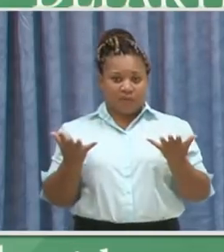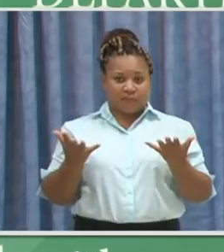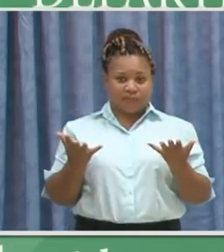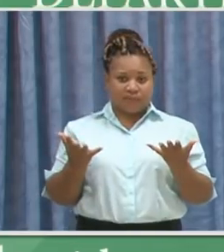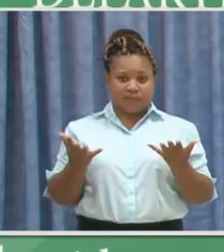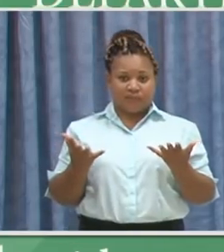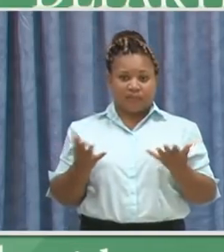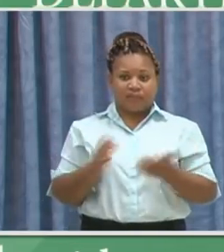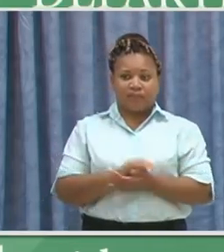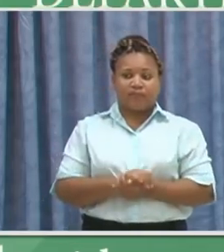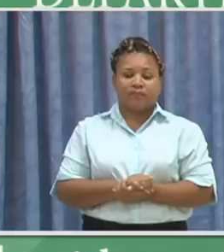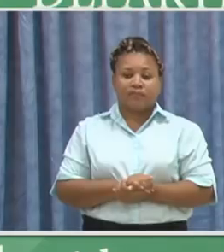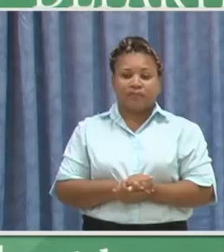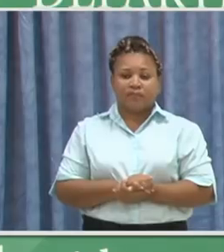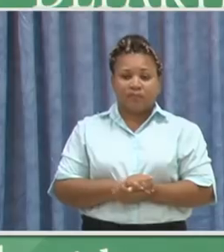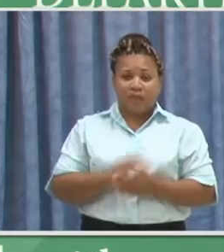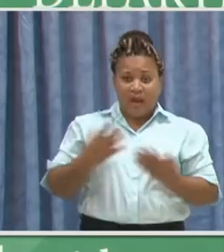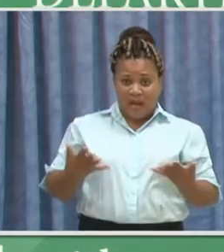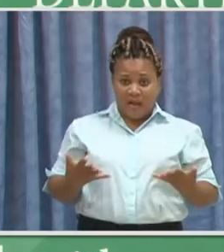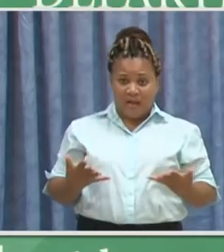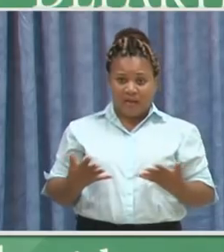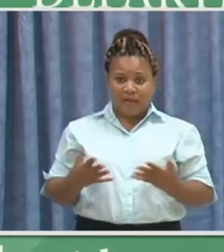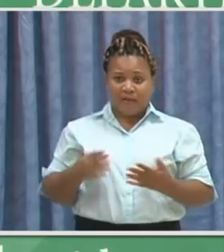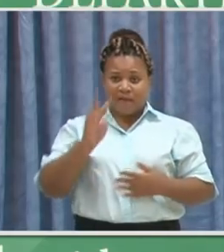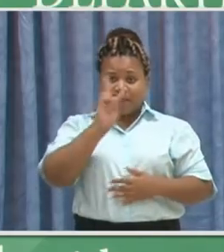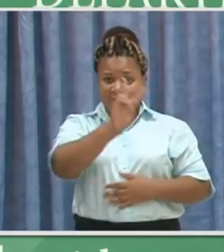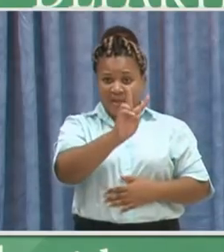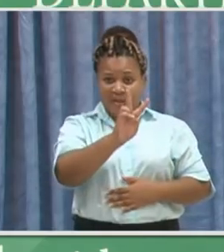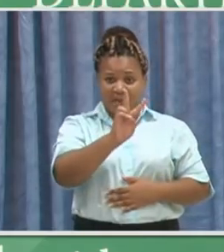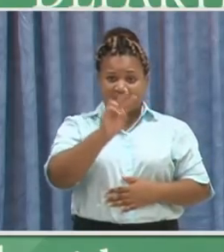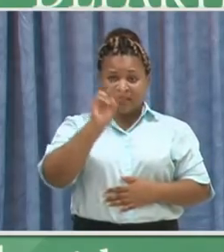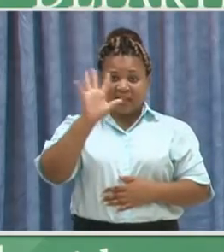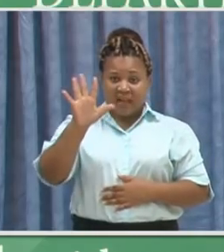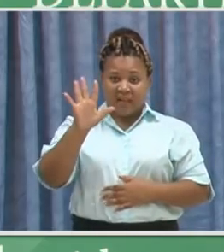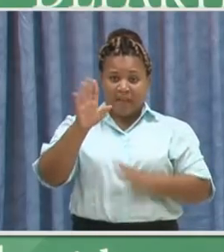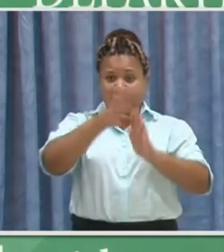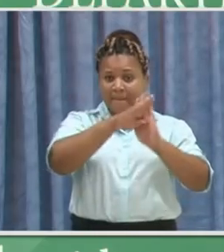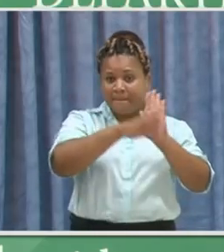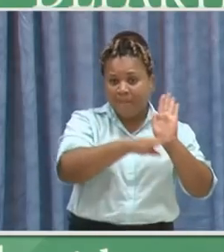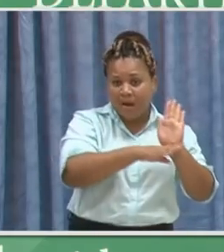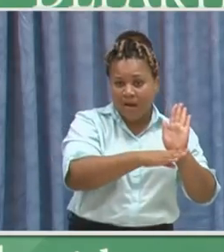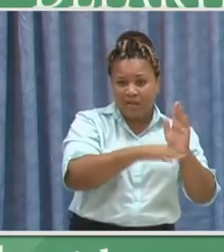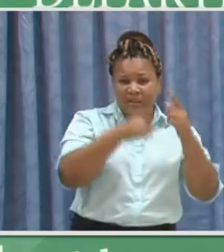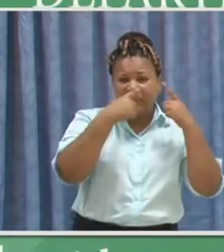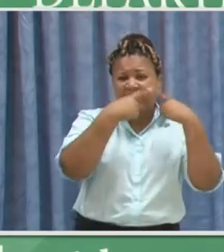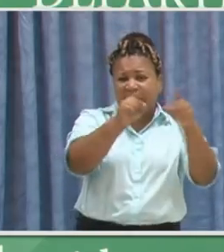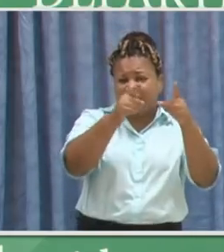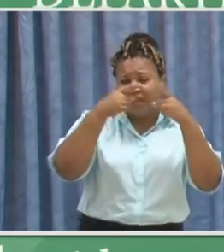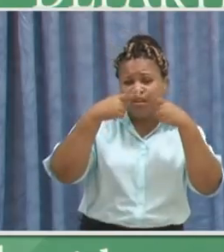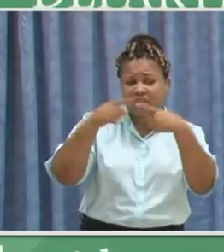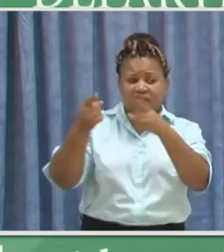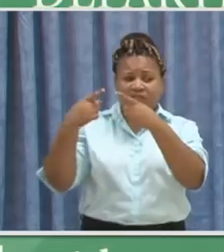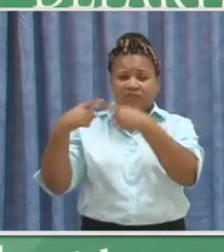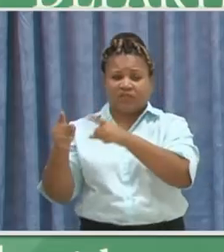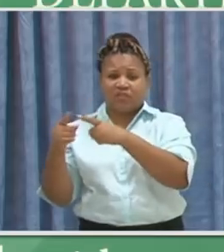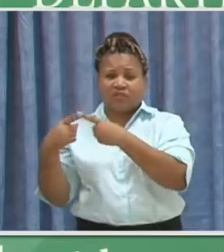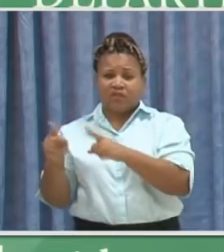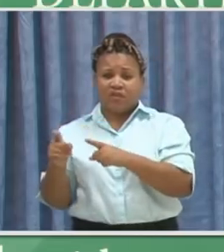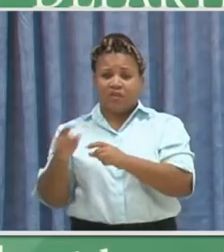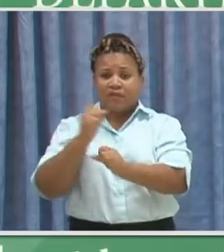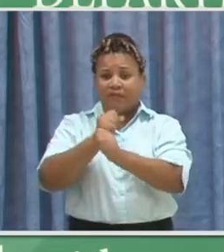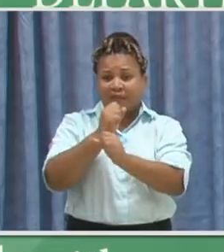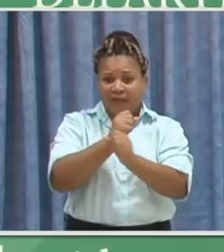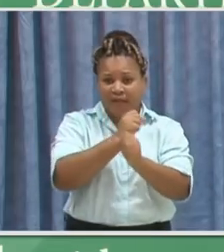plans, guidelines qui peuvent être finalisés. Et ça est sorti dans différents secteurs de la société, qu'ils soient dans le secteur